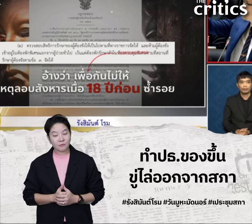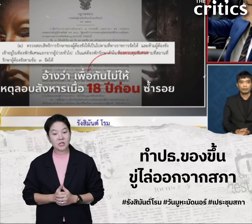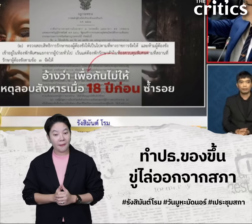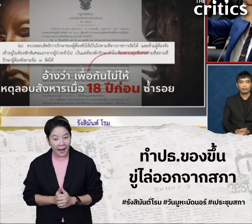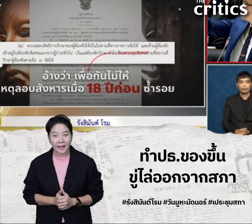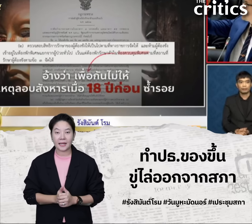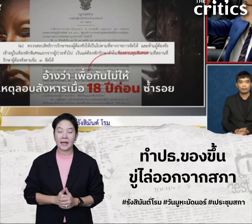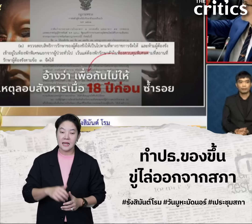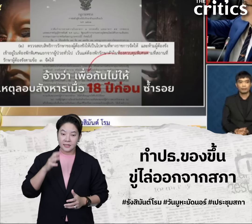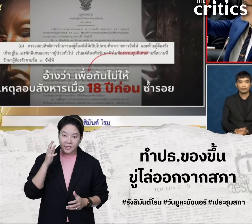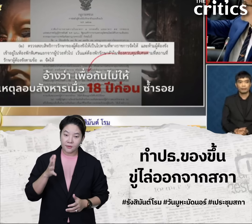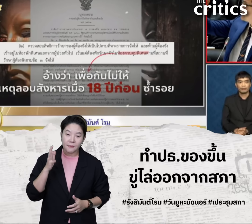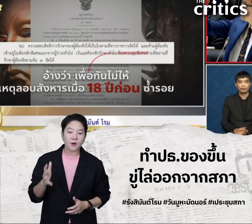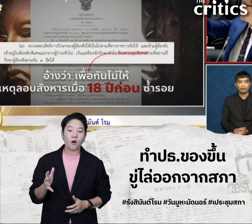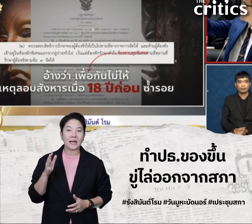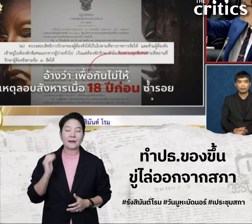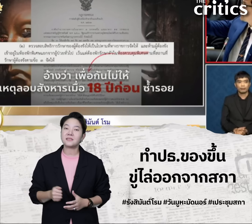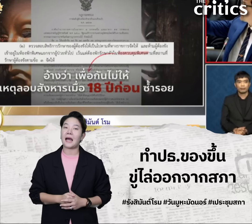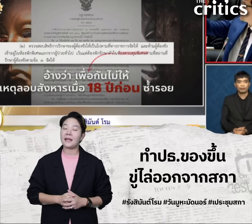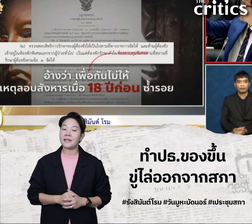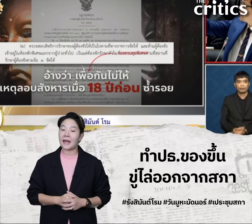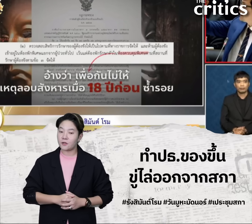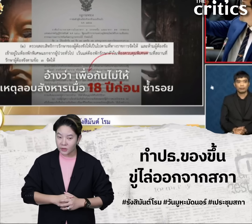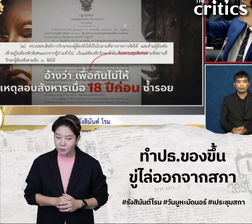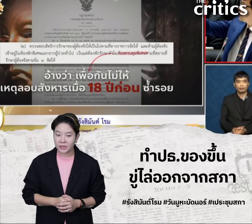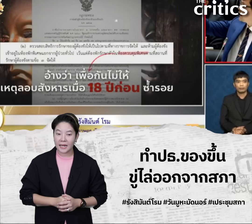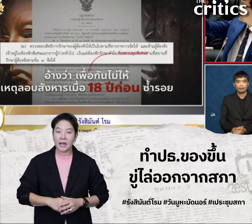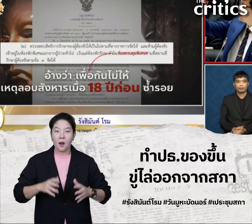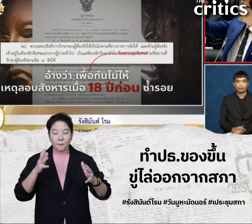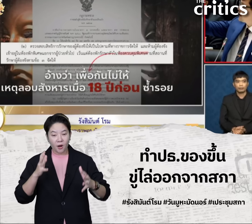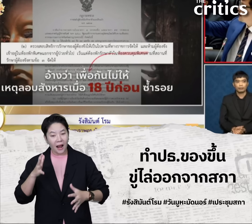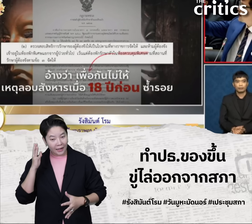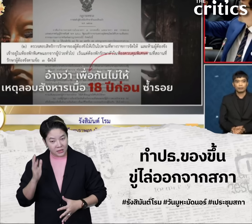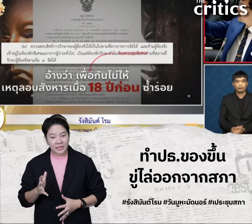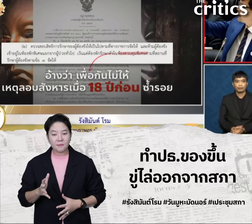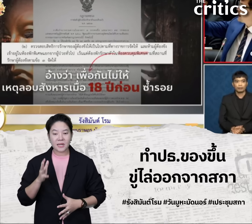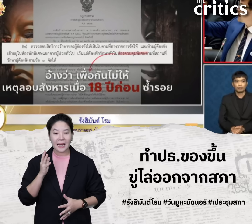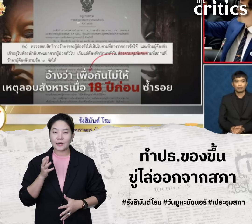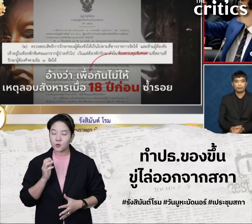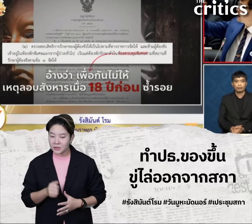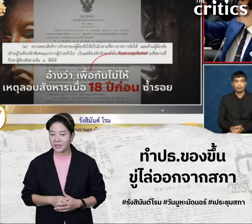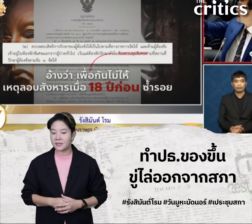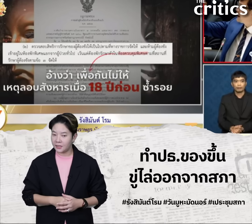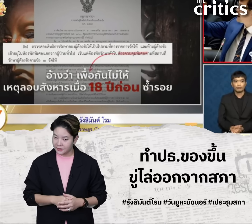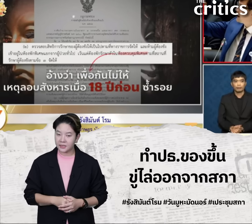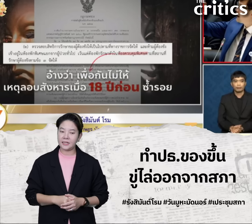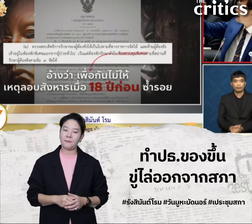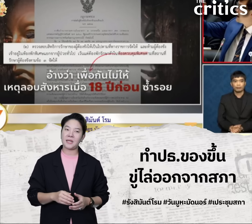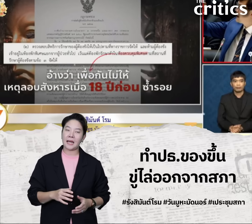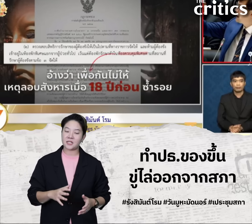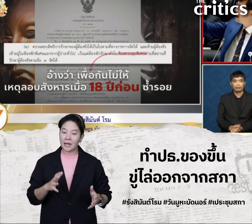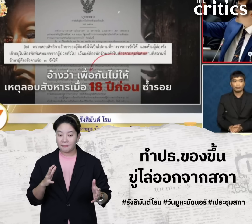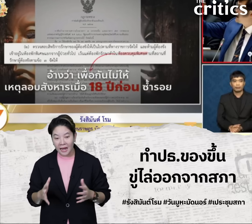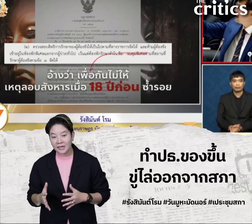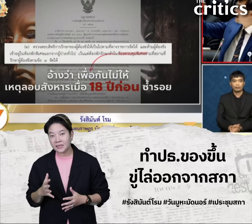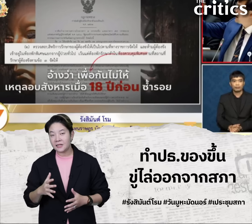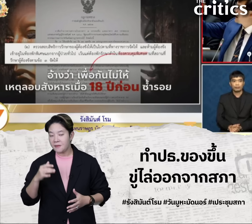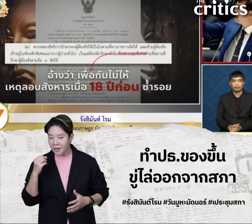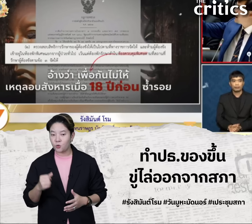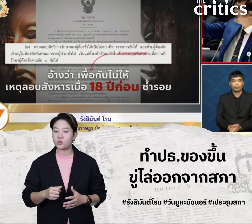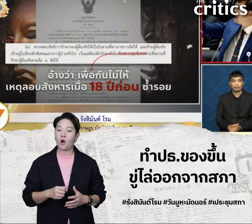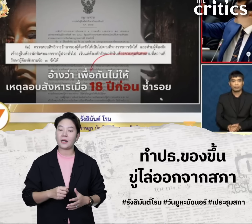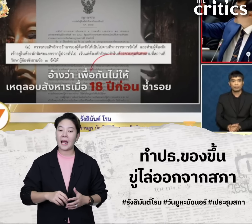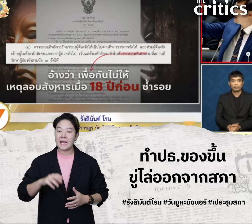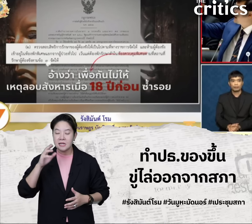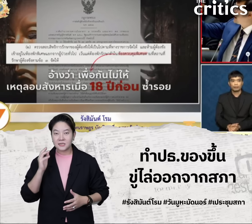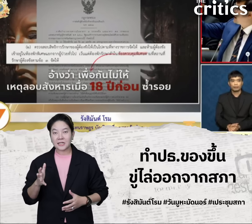ขอทราบชื่อแพทย์นะที่รับรองการรักษาอดีตนายกรัฐมนตรีเพราะหากเรื่องนี้มีการทุจริตเกิดขึ้นเนี่ยมีการใช้อำนาจหน้าที่ที่